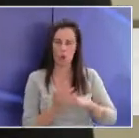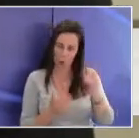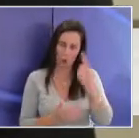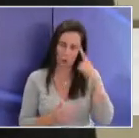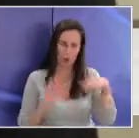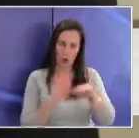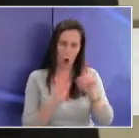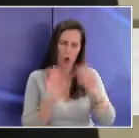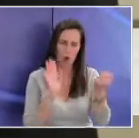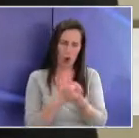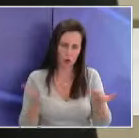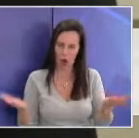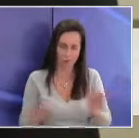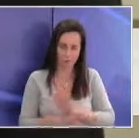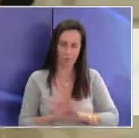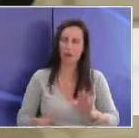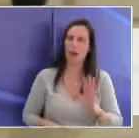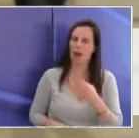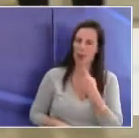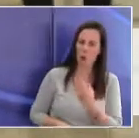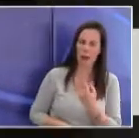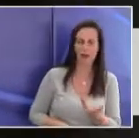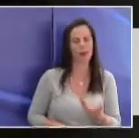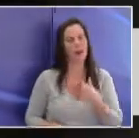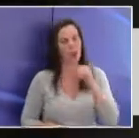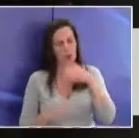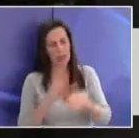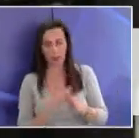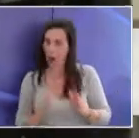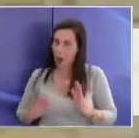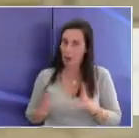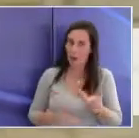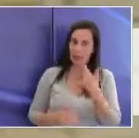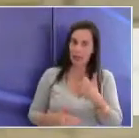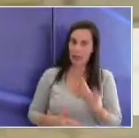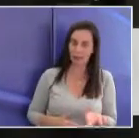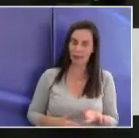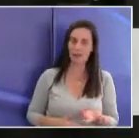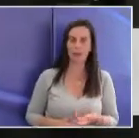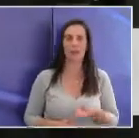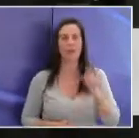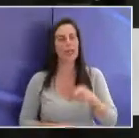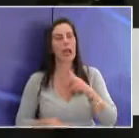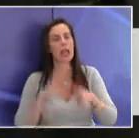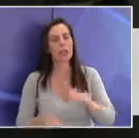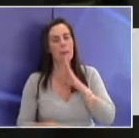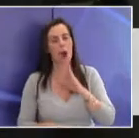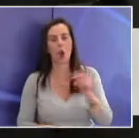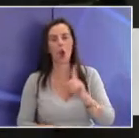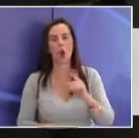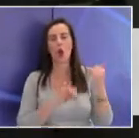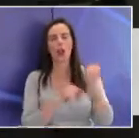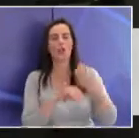יודעים שהחוק הזה אין לו שום יכולת לעבור. על מה אתה מדבר? על איזה חוק? אני לא אכנס לזה. לא, למה? זה הזמן להיכנס. צריכים לטפל בבעיות, לא